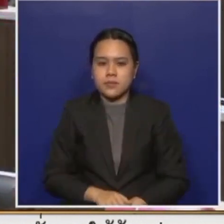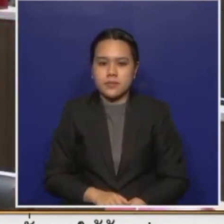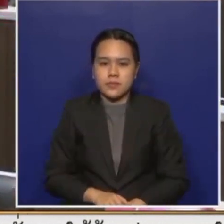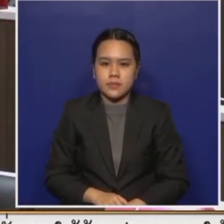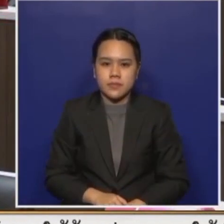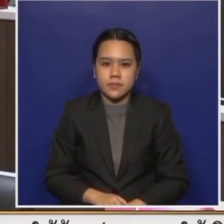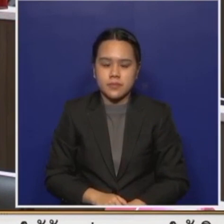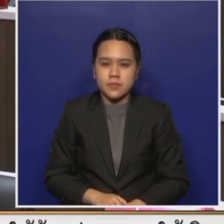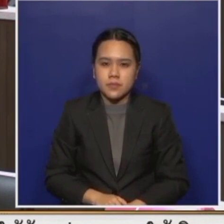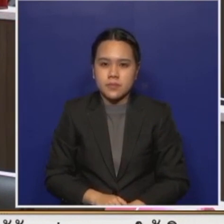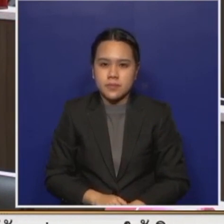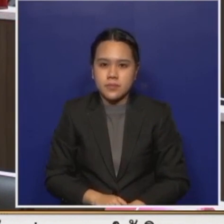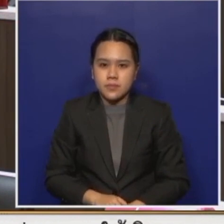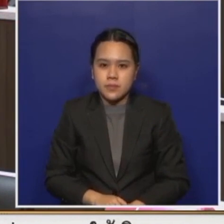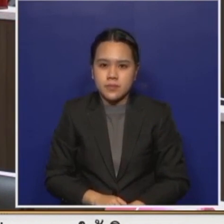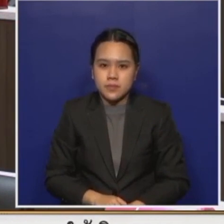ดกระรบ